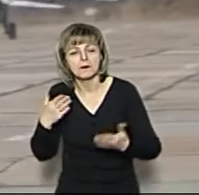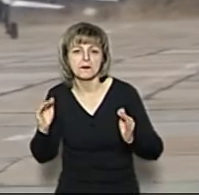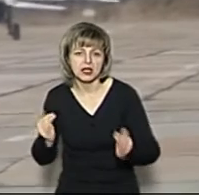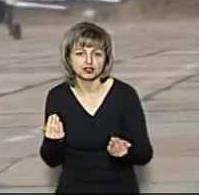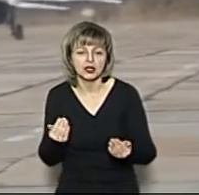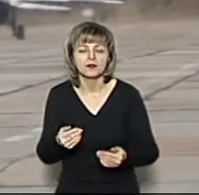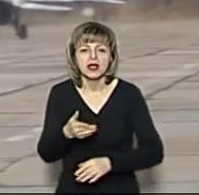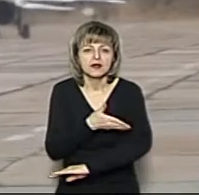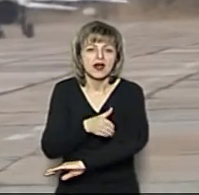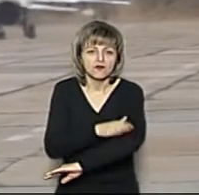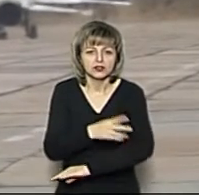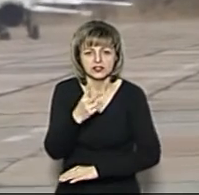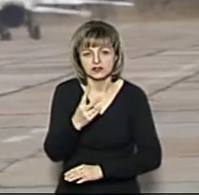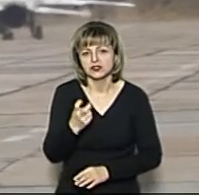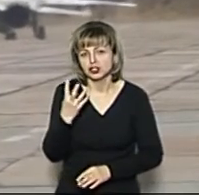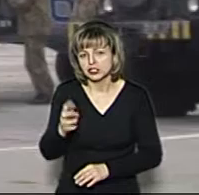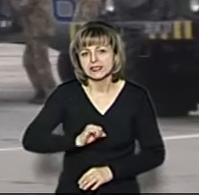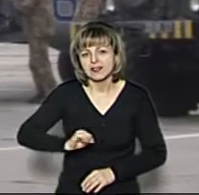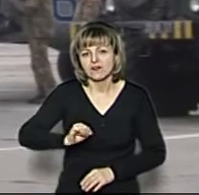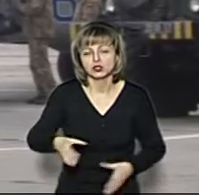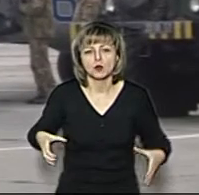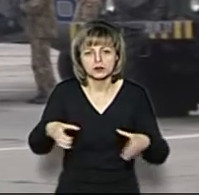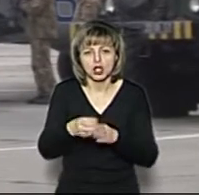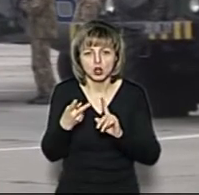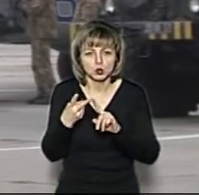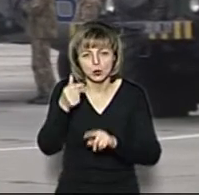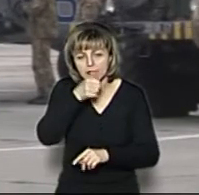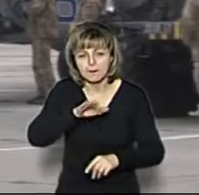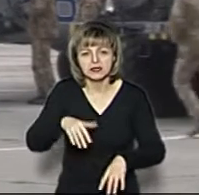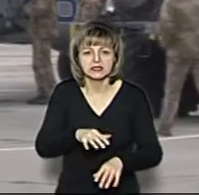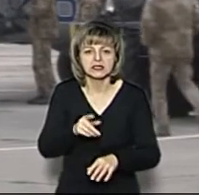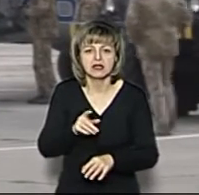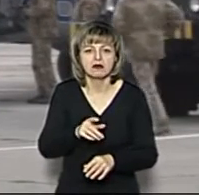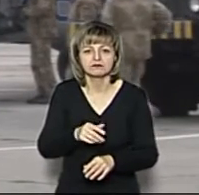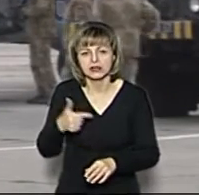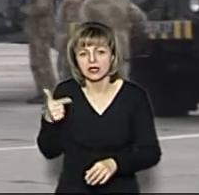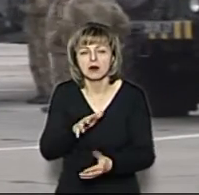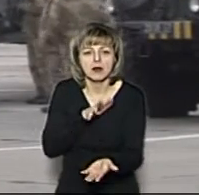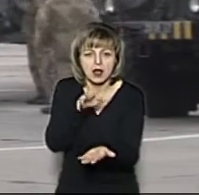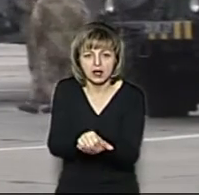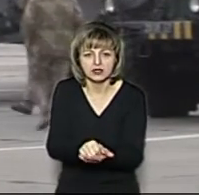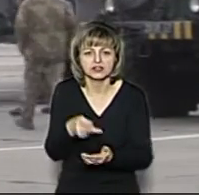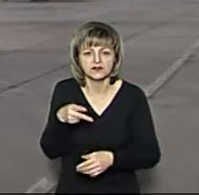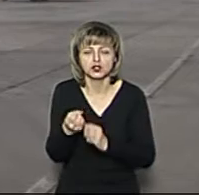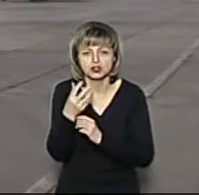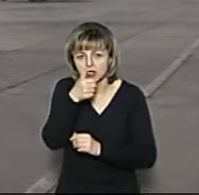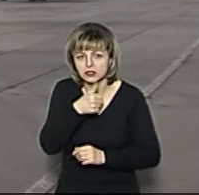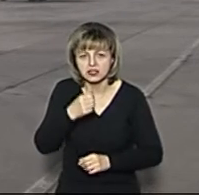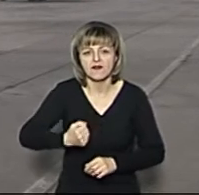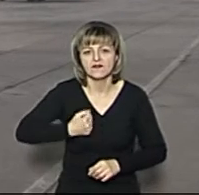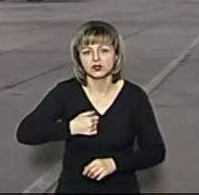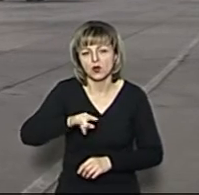На Волині 204-та Севастопольська бригада другий рік. Після анексії Криму 2014-го військових